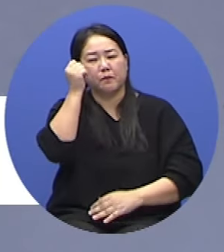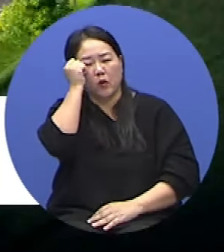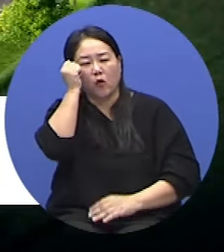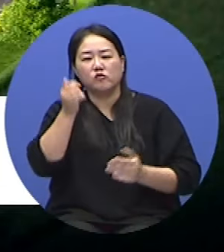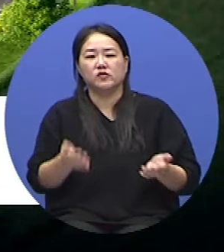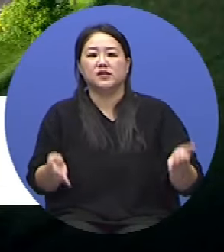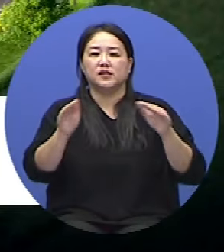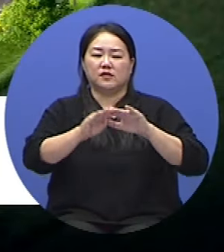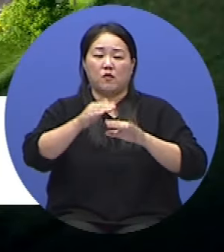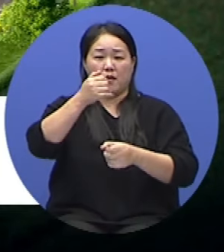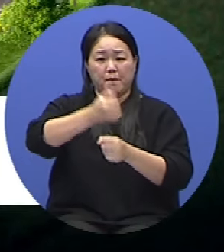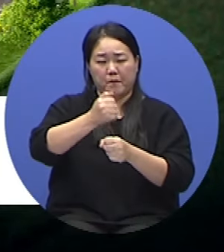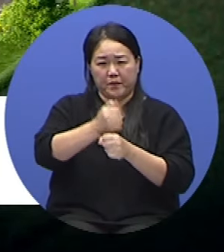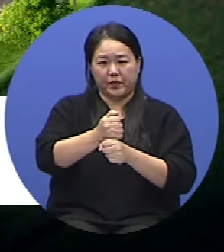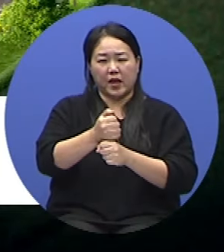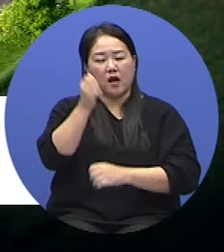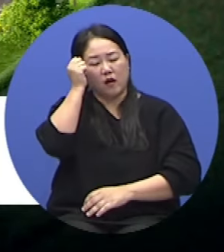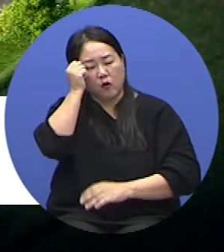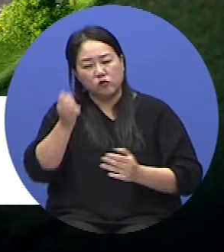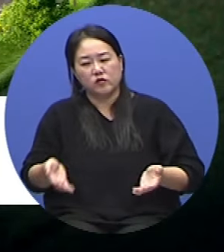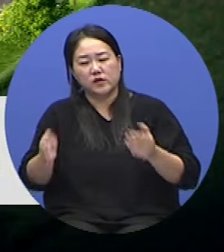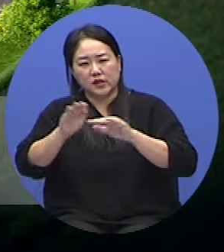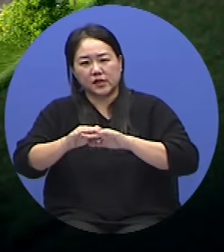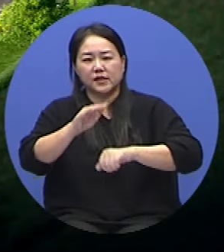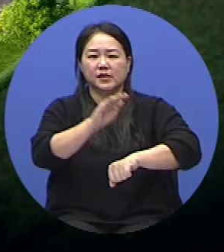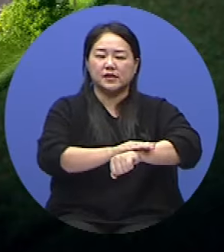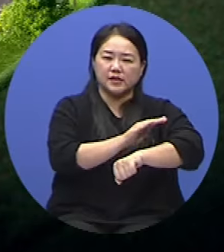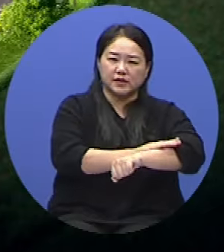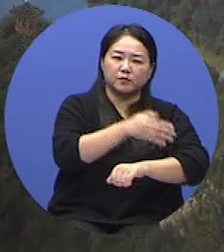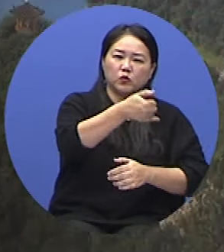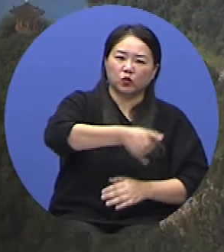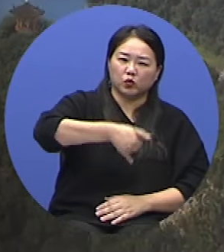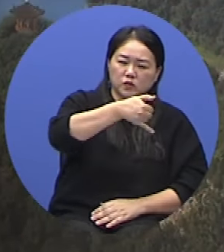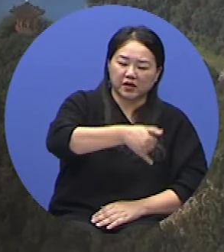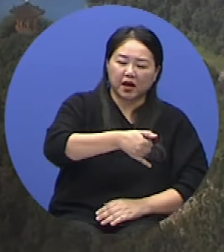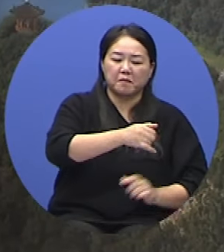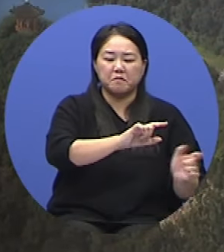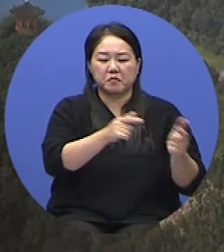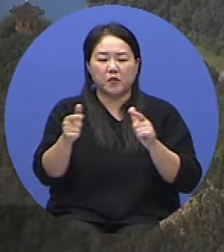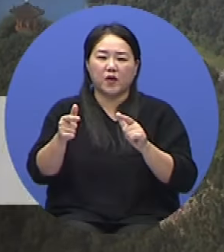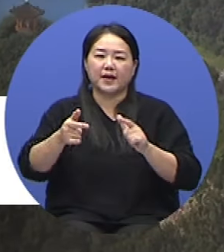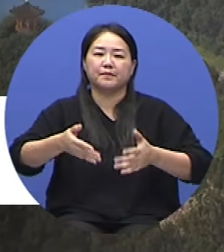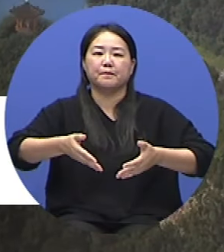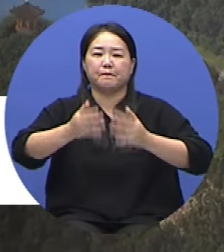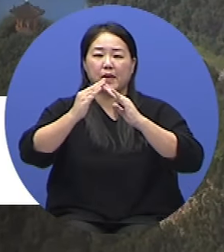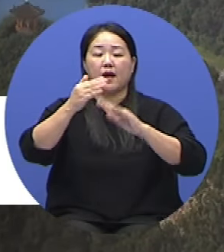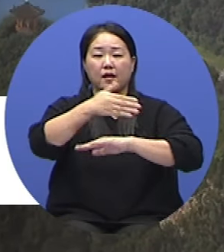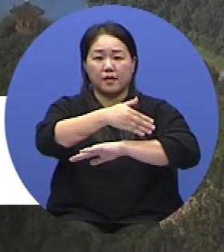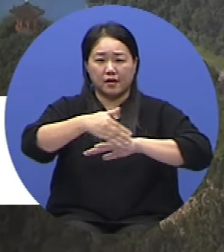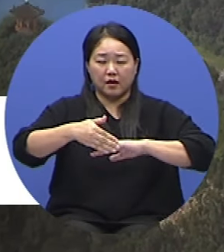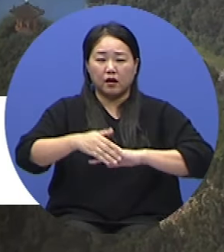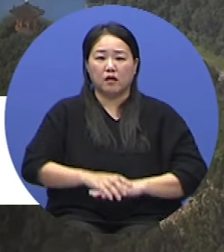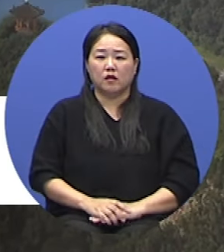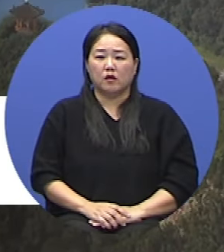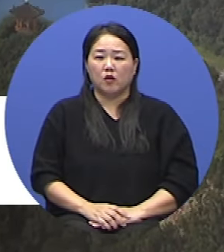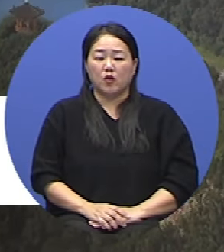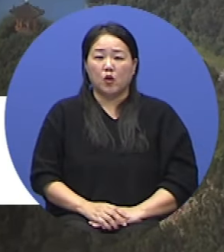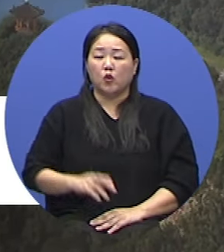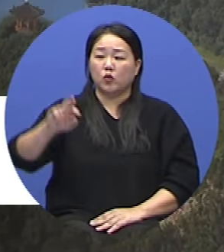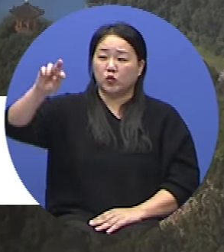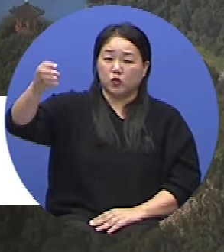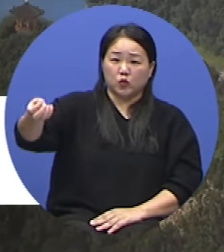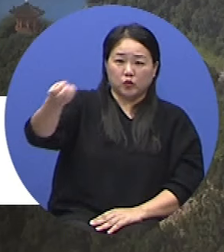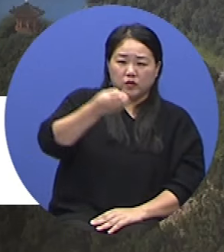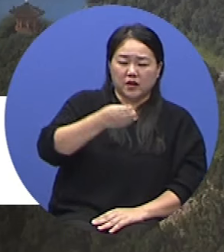거주 시설과 실습 농장, 부대 시설 등이 들어설 예정입니다. 귀농 귀촌인들이 성공적이고